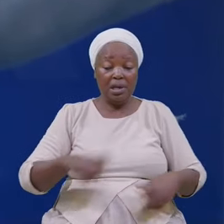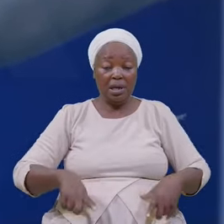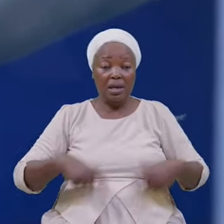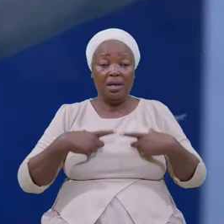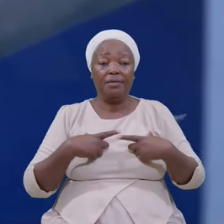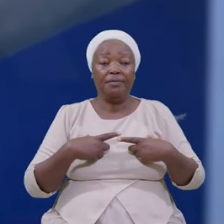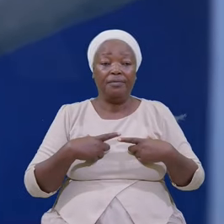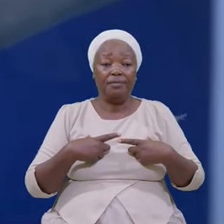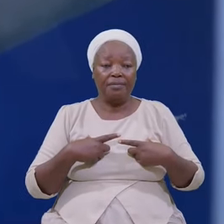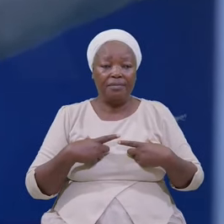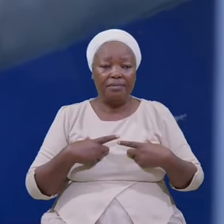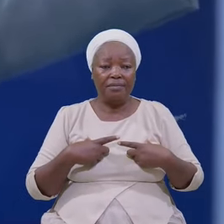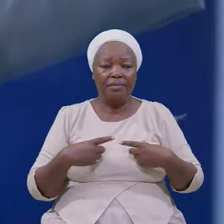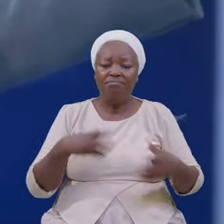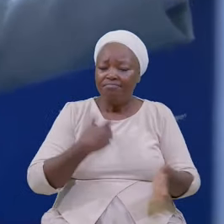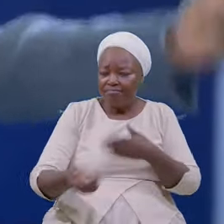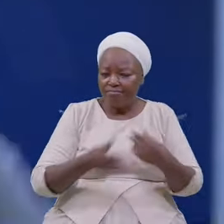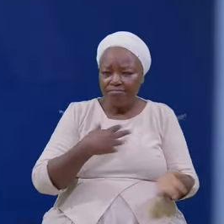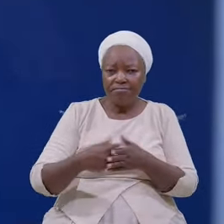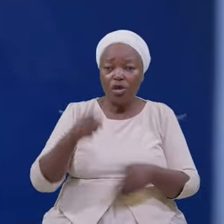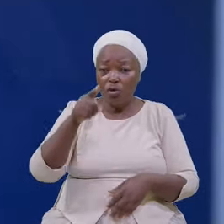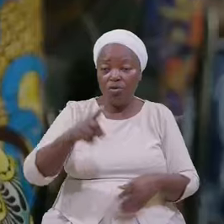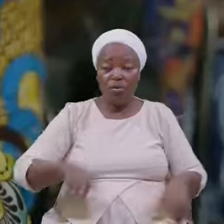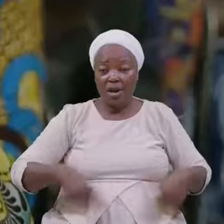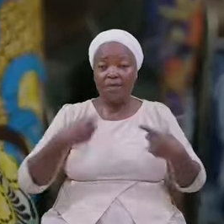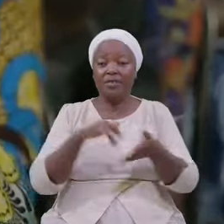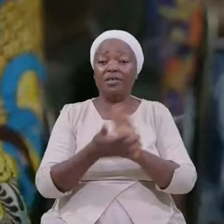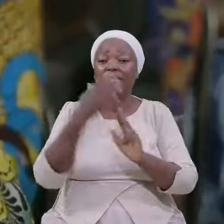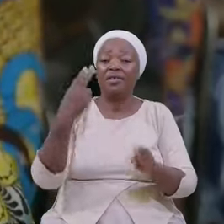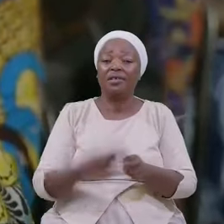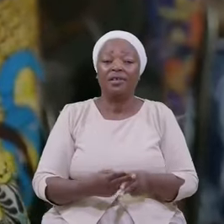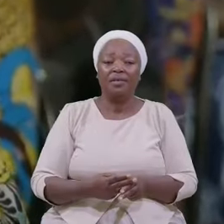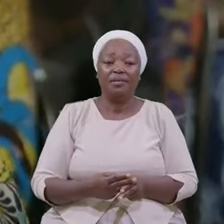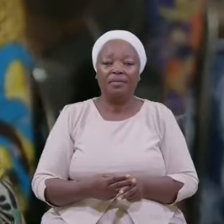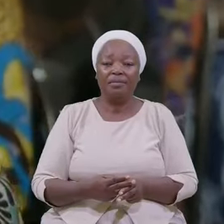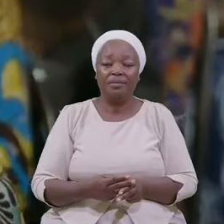Nevertheless, I live. Et si je vis, Nevertheless, you live. Et si vous vivez,